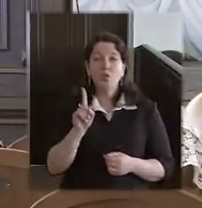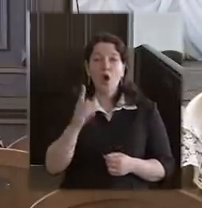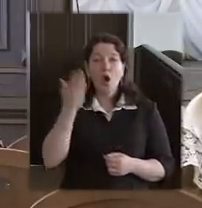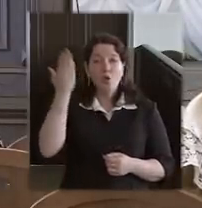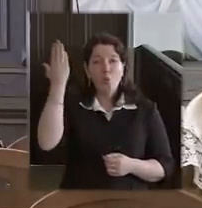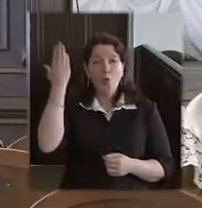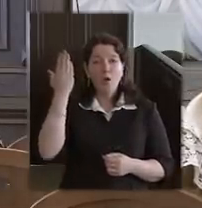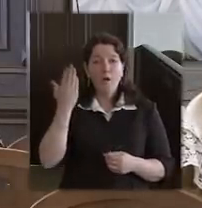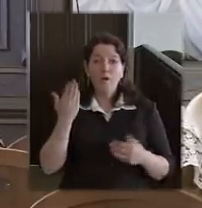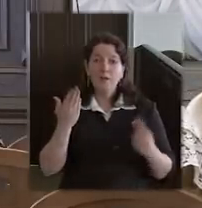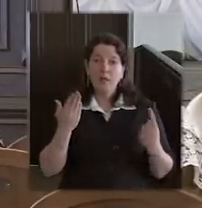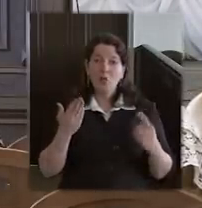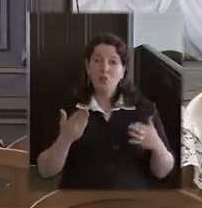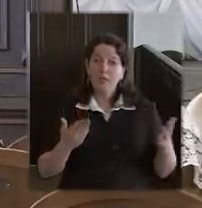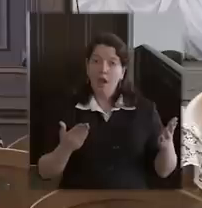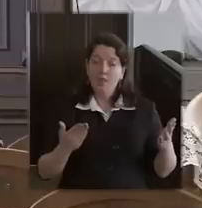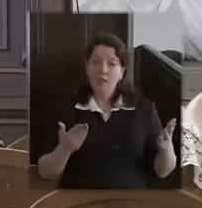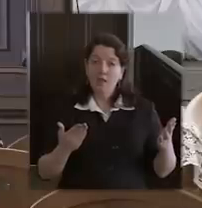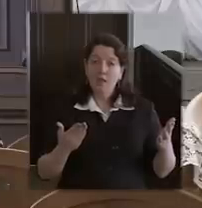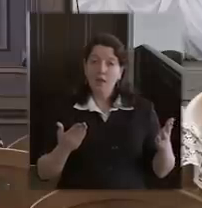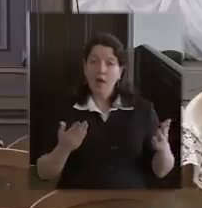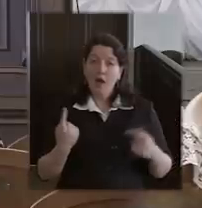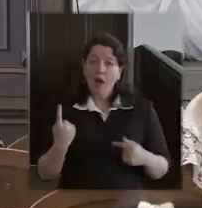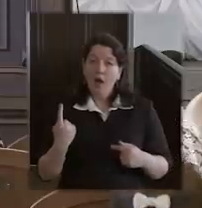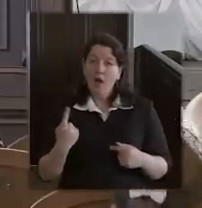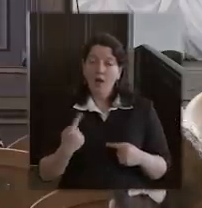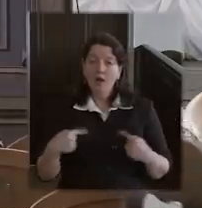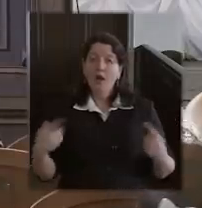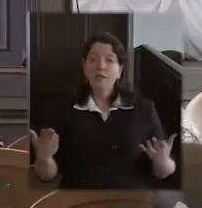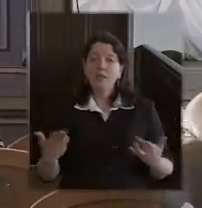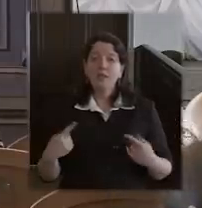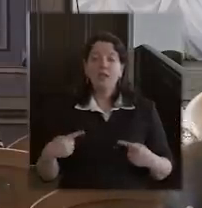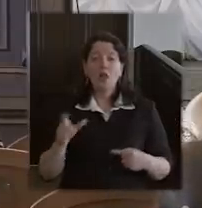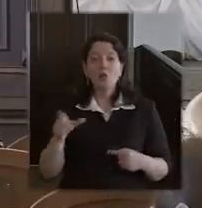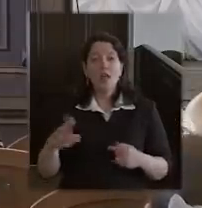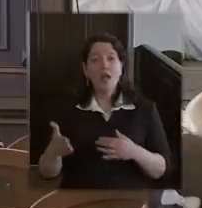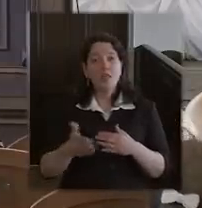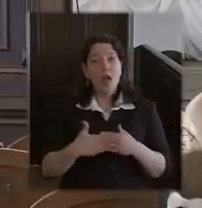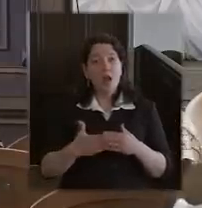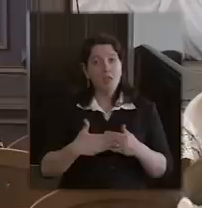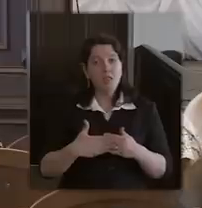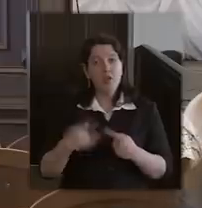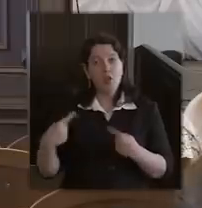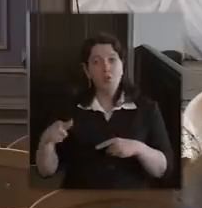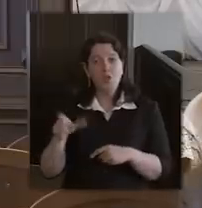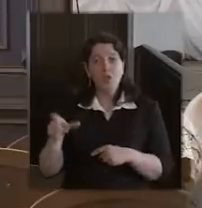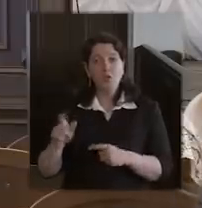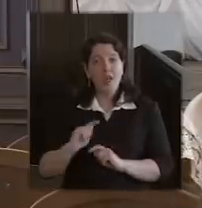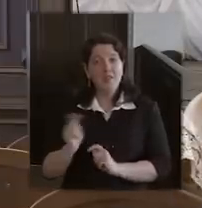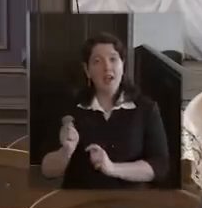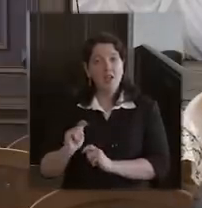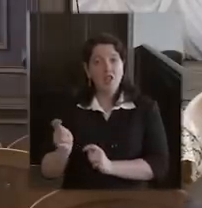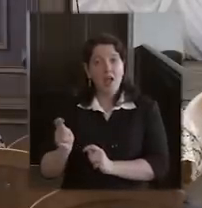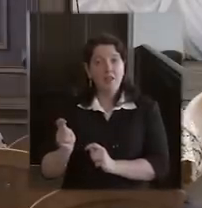божество, с одной стороны, одних наказывает, других награждает. Это с одной